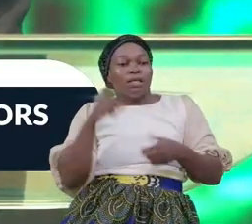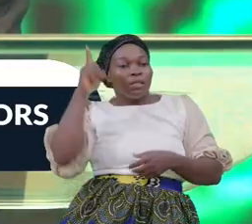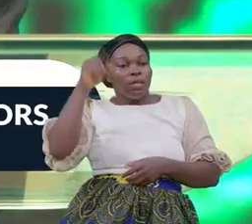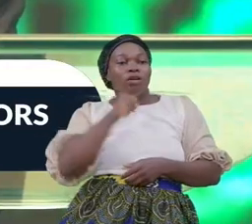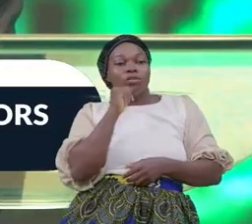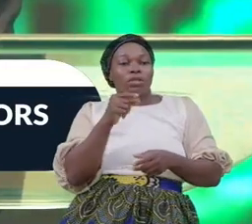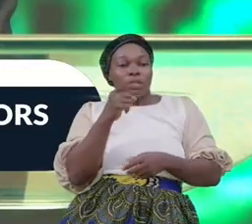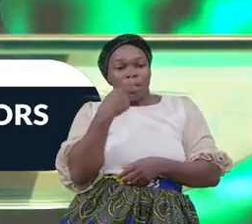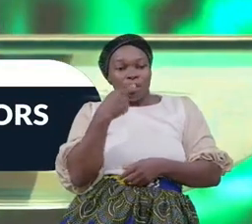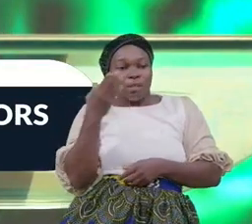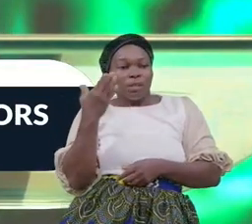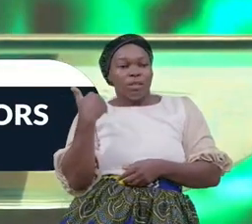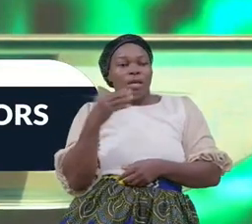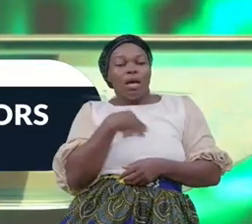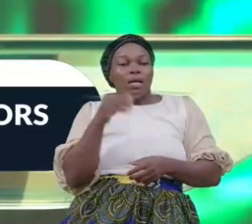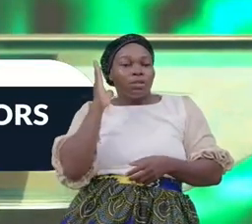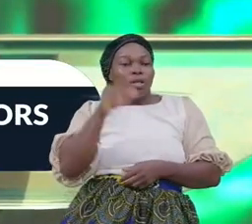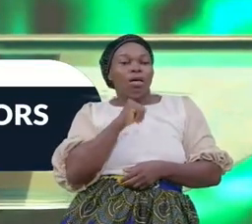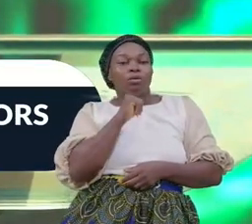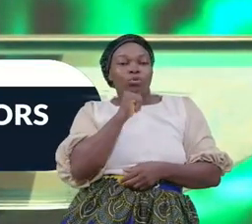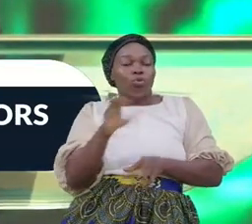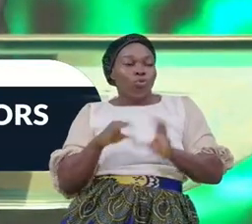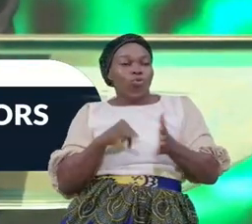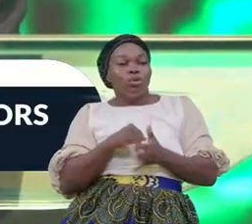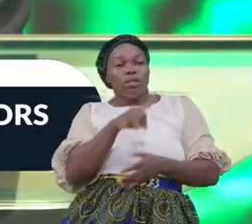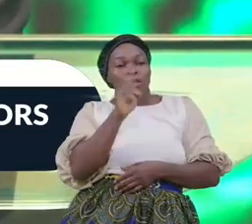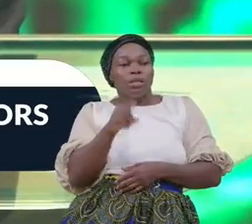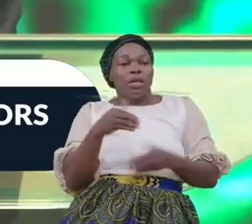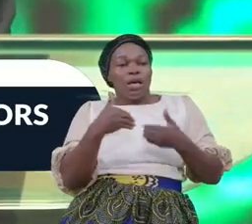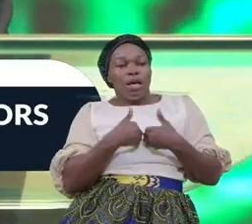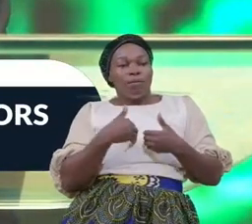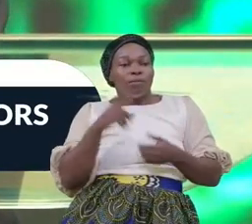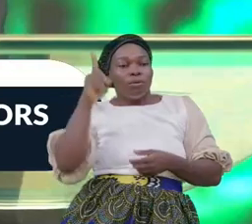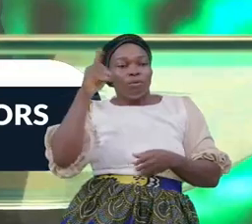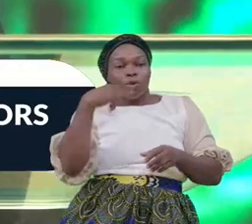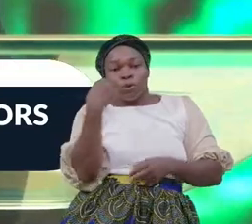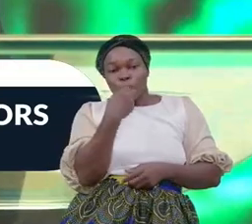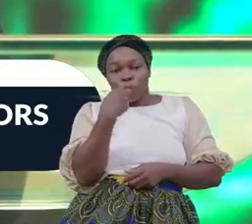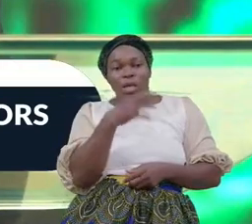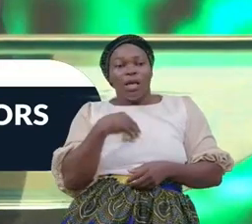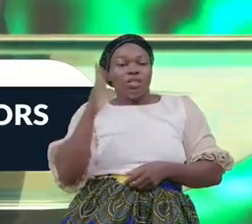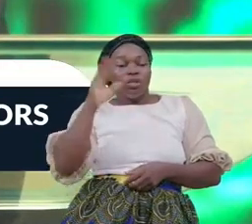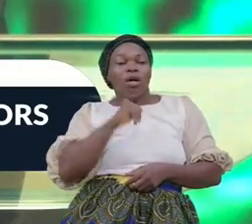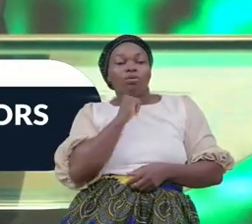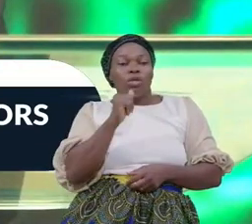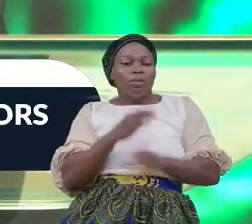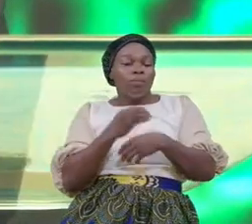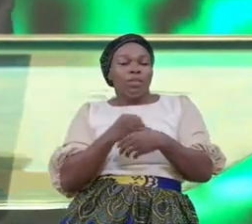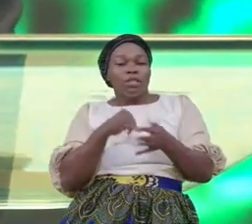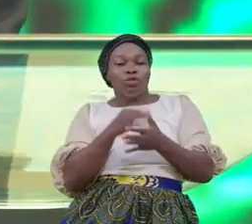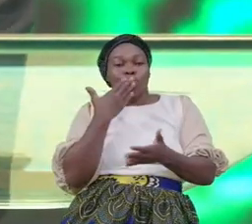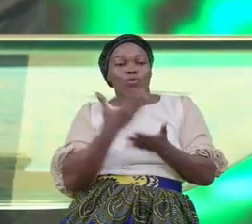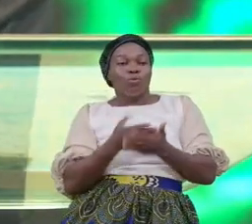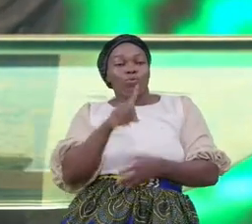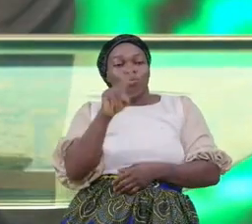a dit, ne le fera-t-il pas? Ce qu'il a déclaré, ne l'exécutera-t-il